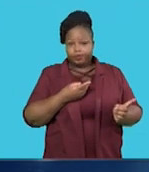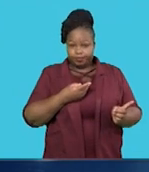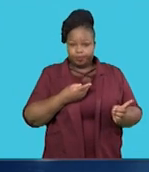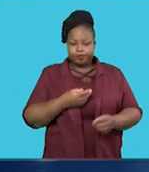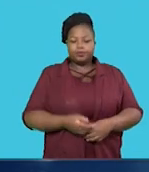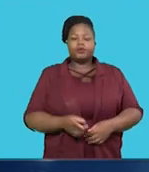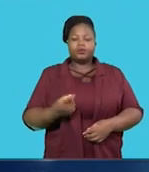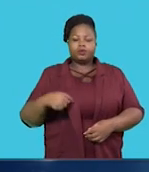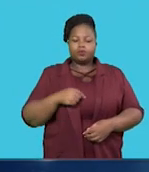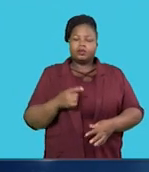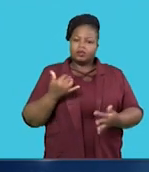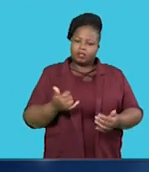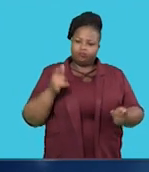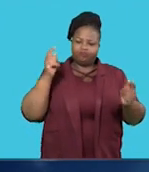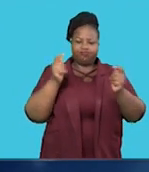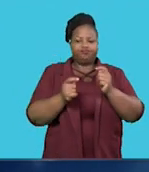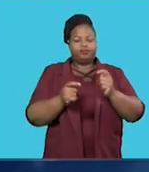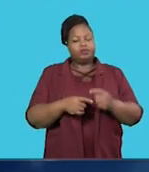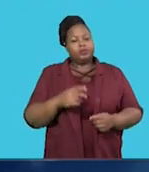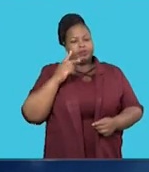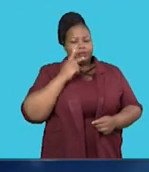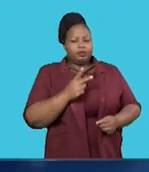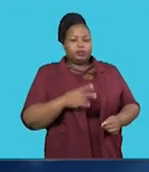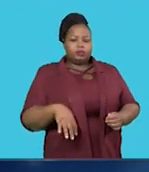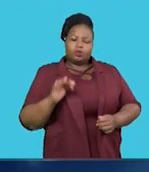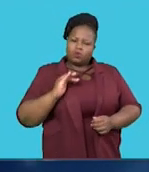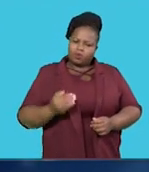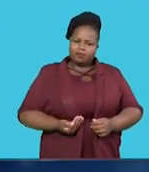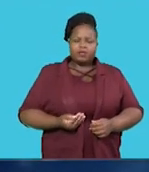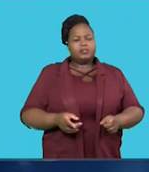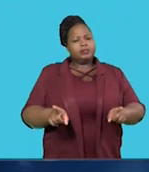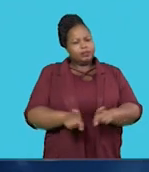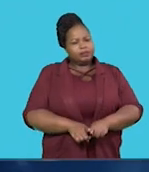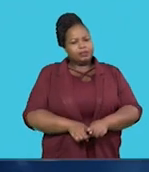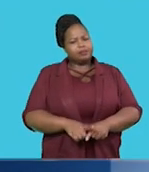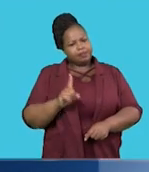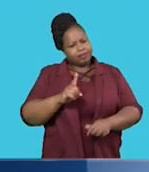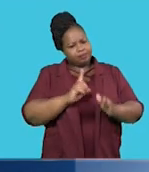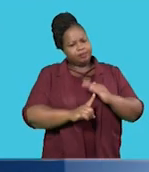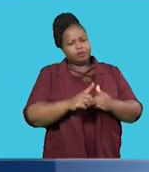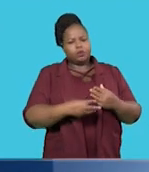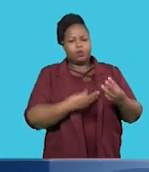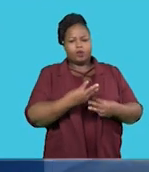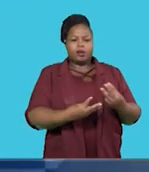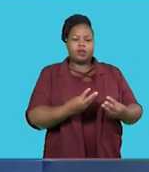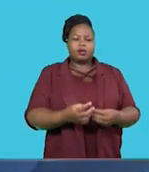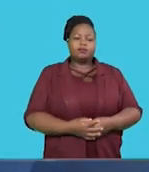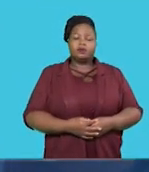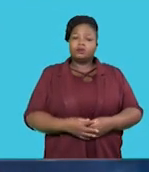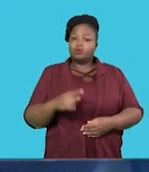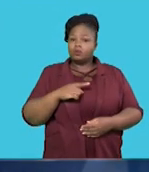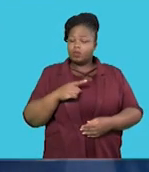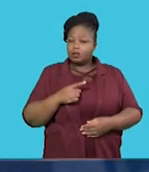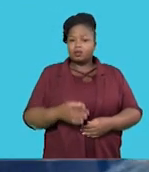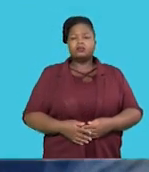njengoba sishintsha sibona ukuthi abantu besifazana nabo kufanele ukuthi bangene endaweni ezithize. Kufanele sishintshe ukuthi abantu